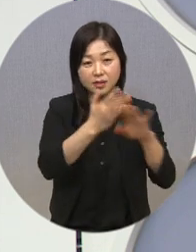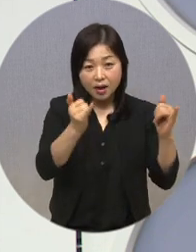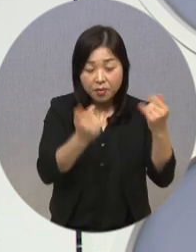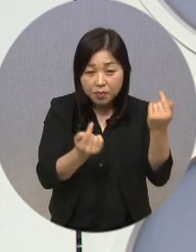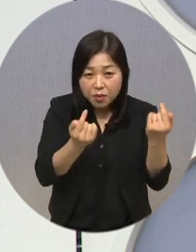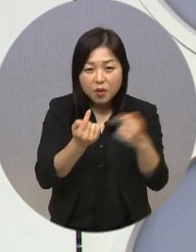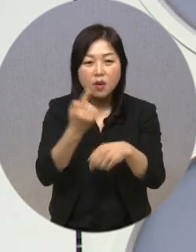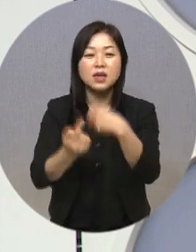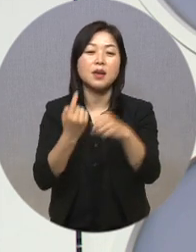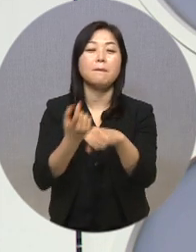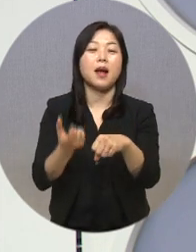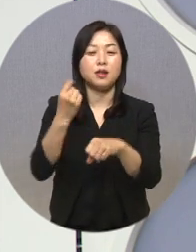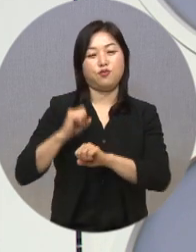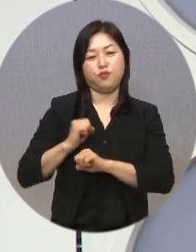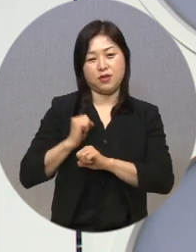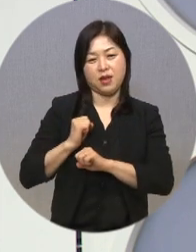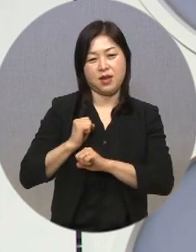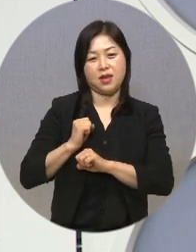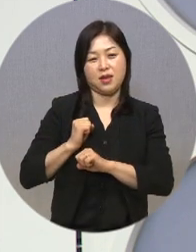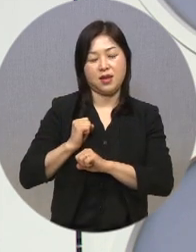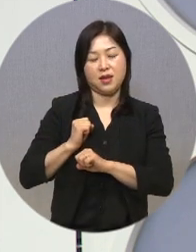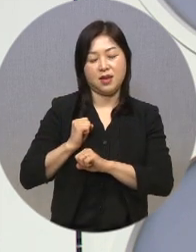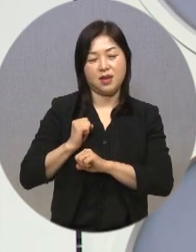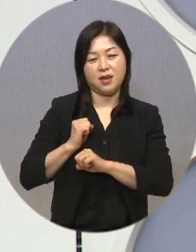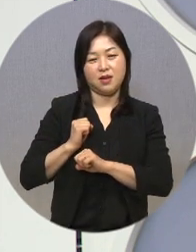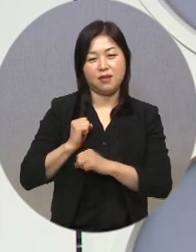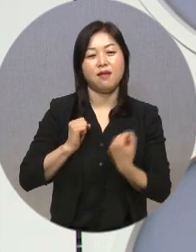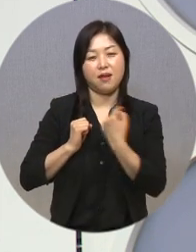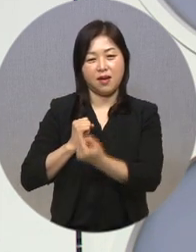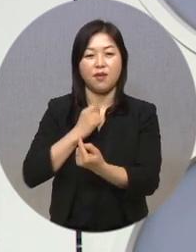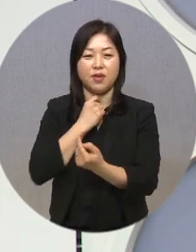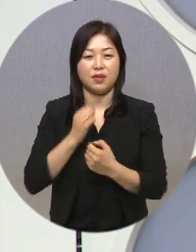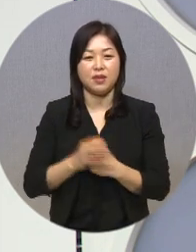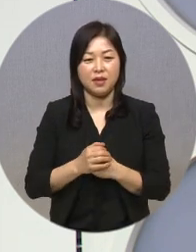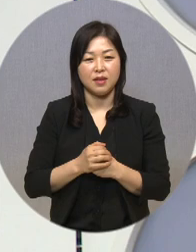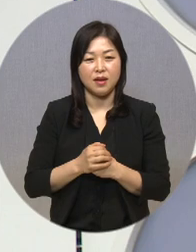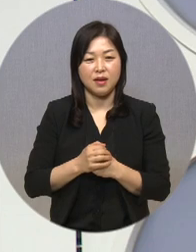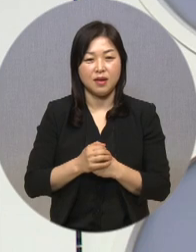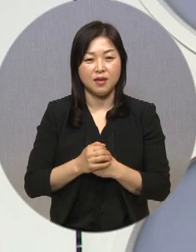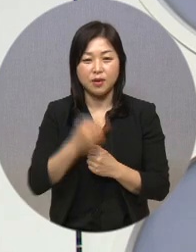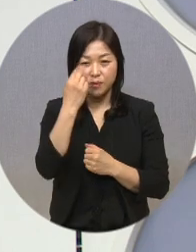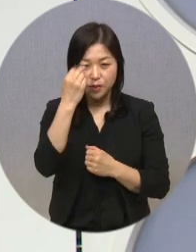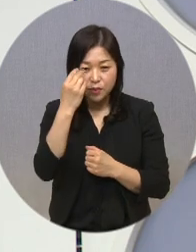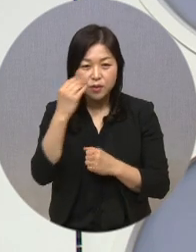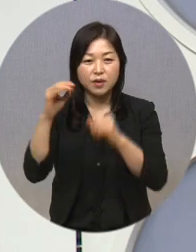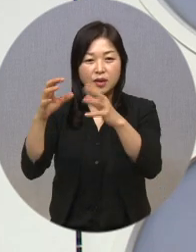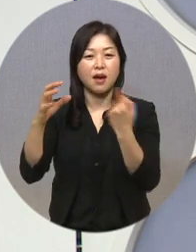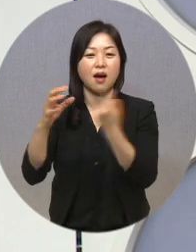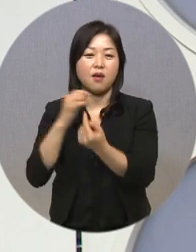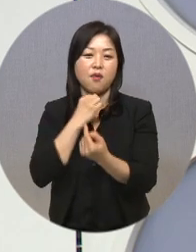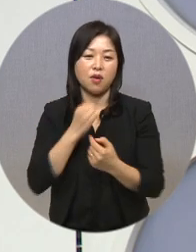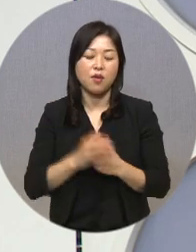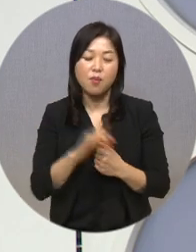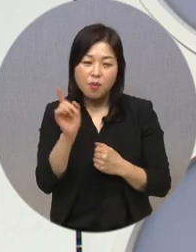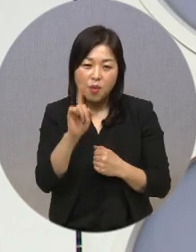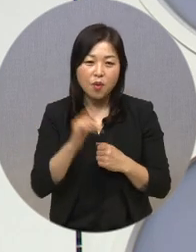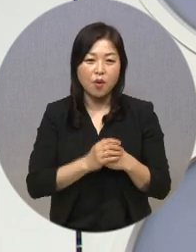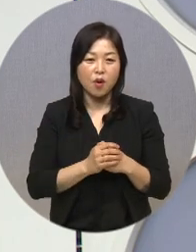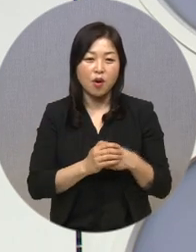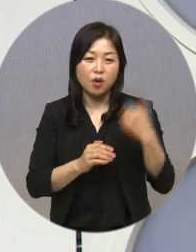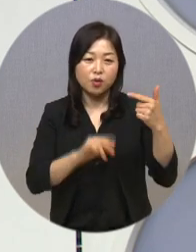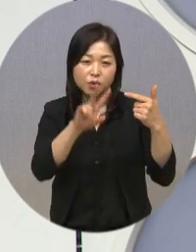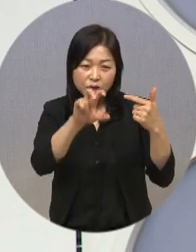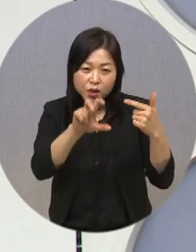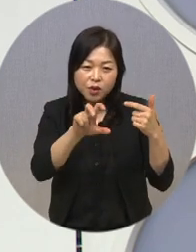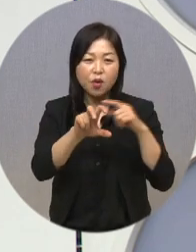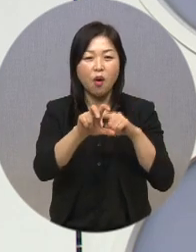있으면서 미국으로 가자. 너무 비참한 걸 많이 봤습니다. 피난 갈 때도 무지무지하게